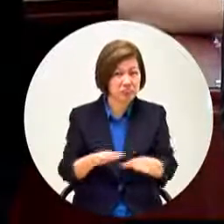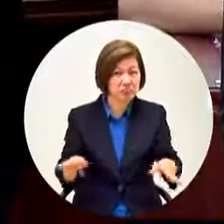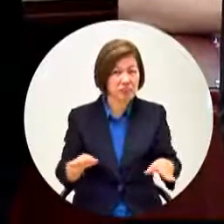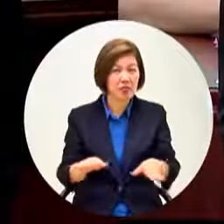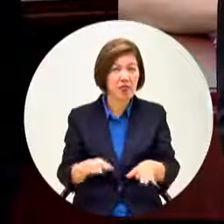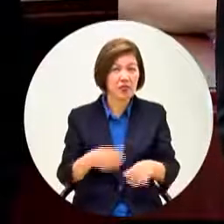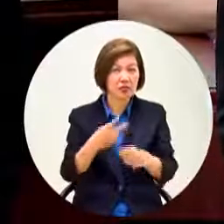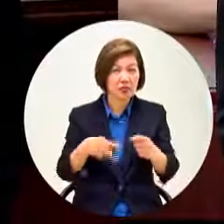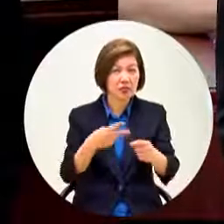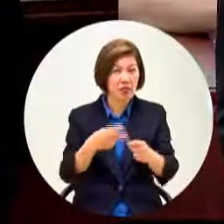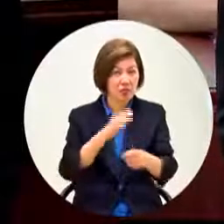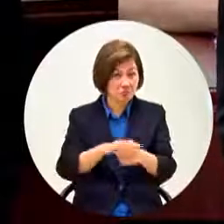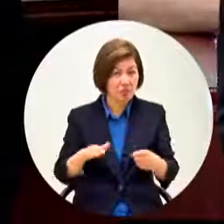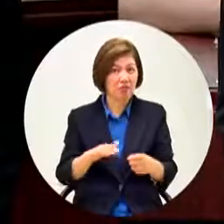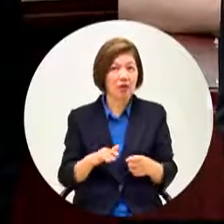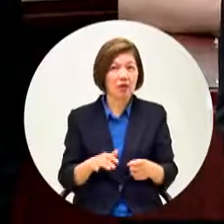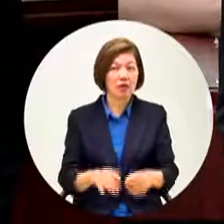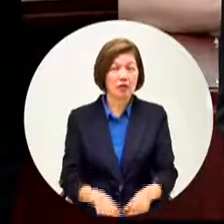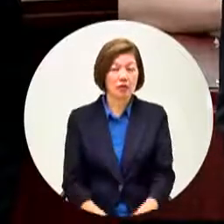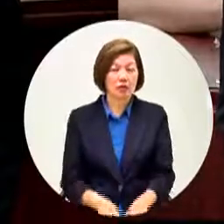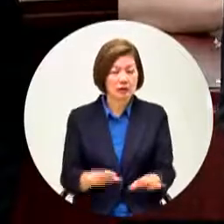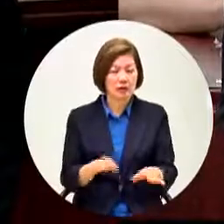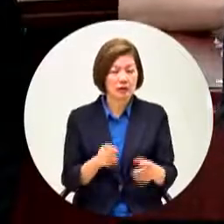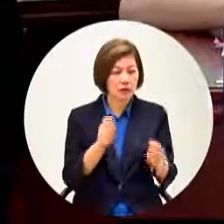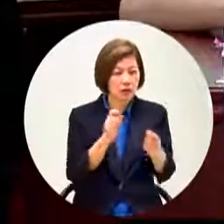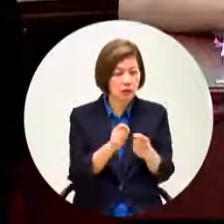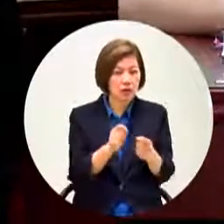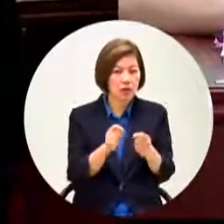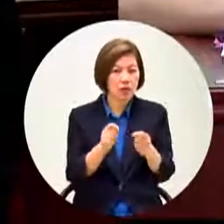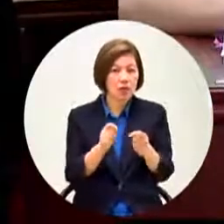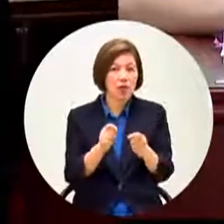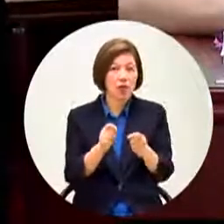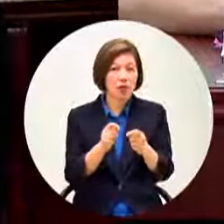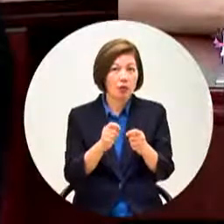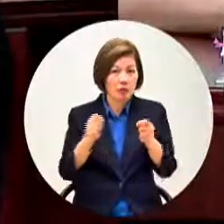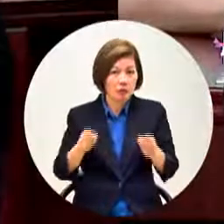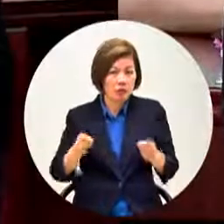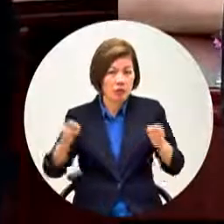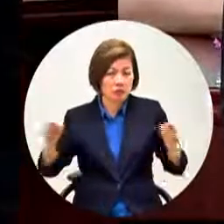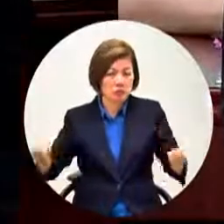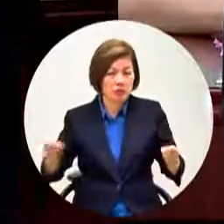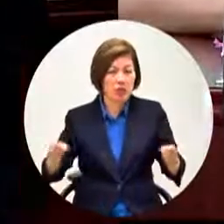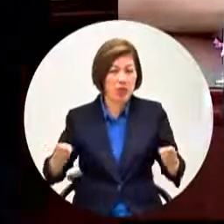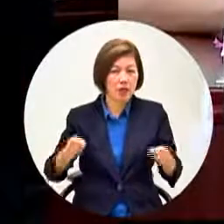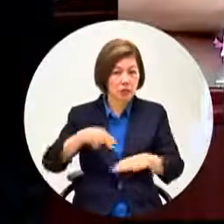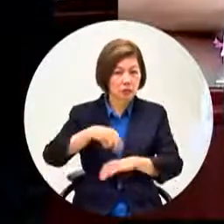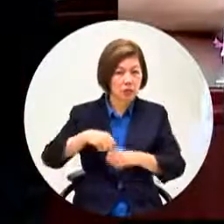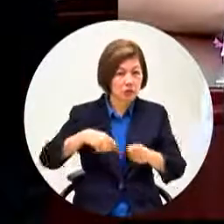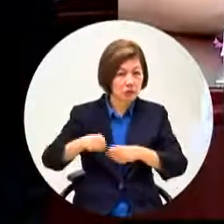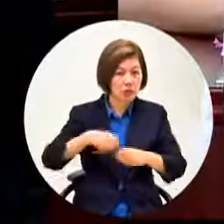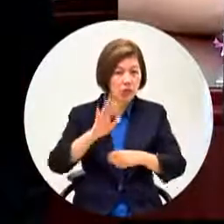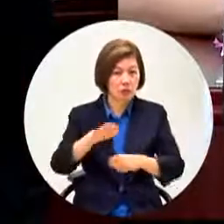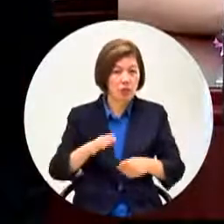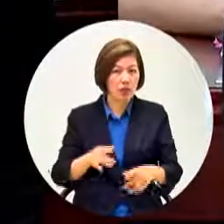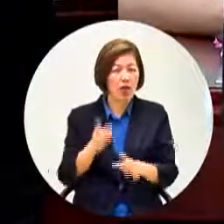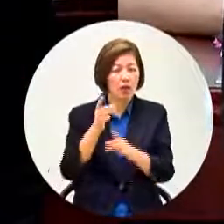目前我们也是有短中长期的规划，对于掩埋场，包括。鹿竹掩埋场的活化，还有鹿竹阿莲、鹿竹华